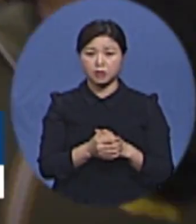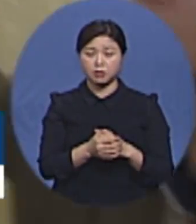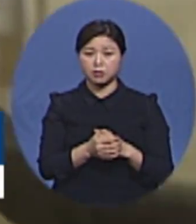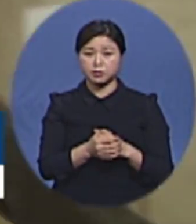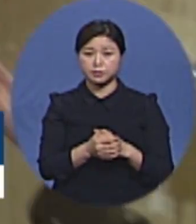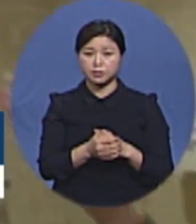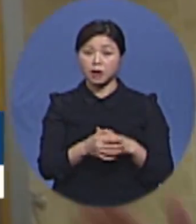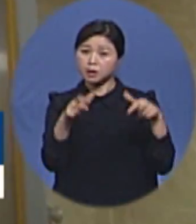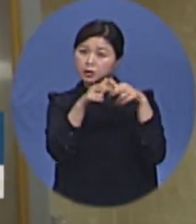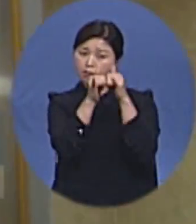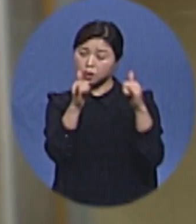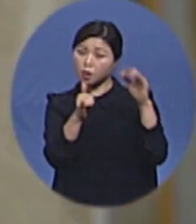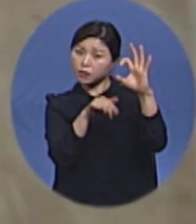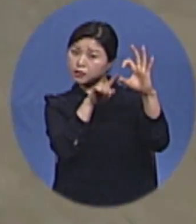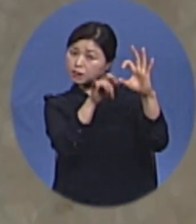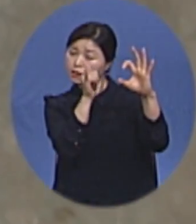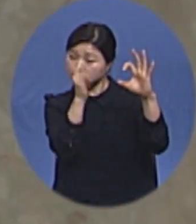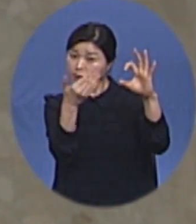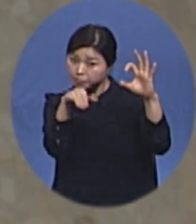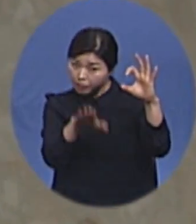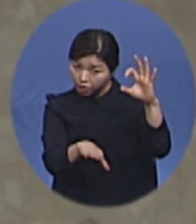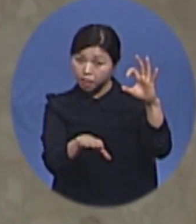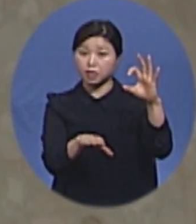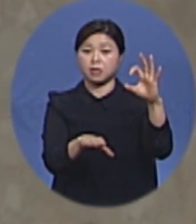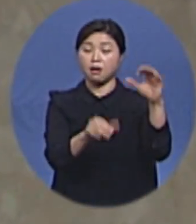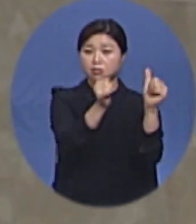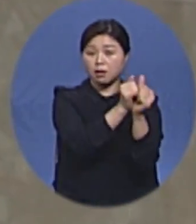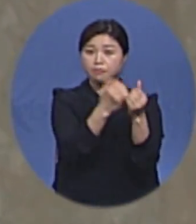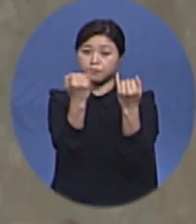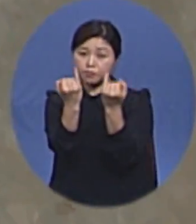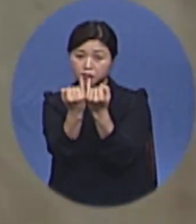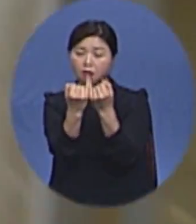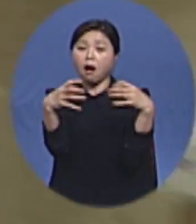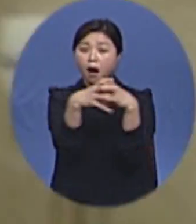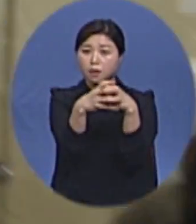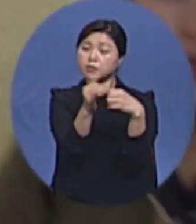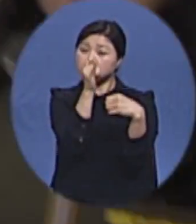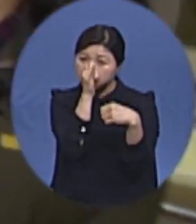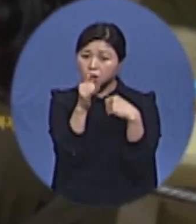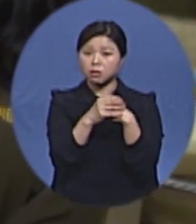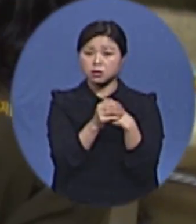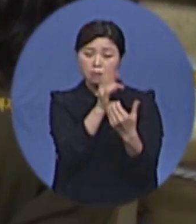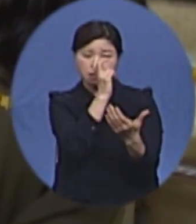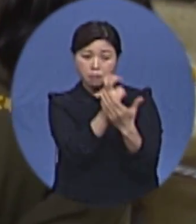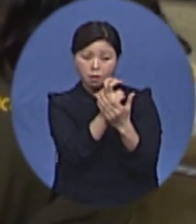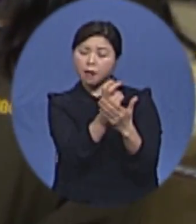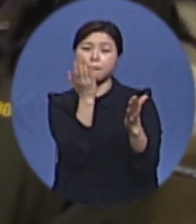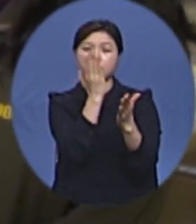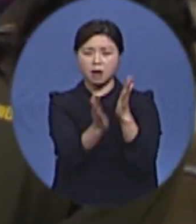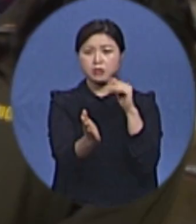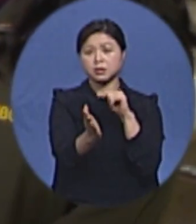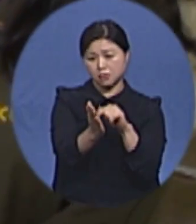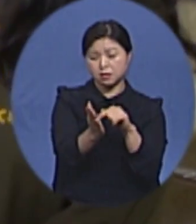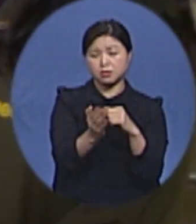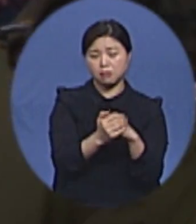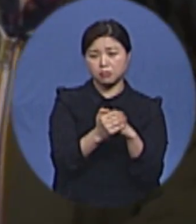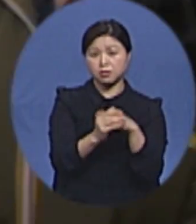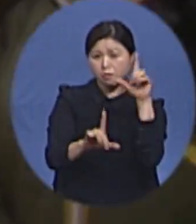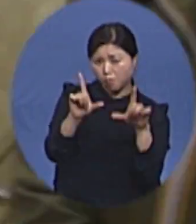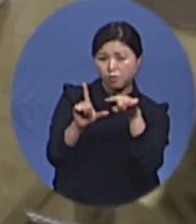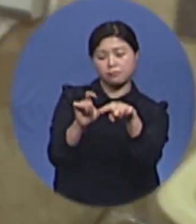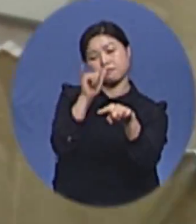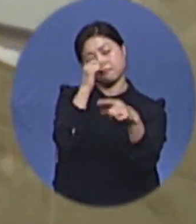이렇듯 장애인 화장실이 설치는 되어 있으나 남녀 공용으로 설치되어 법정 규정에 맞지 않음을 확인할 수